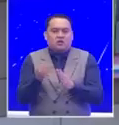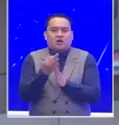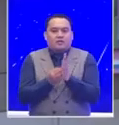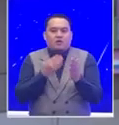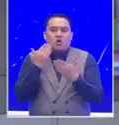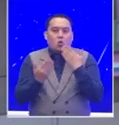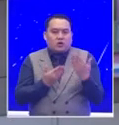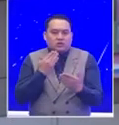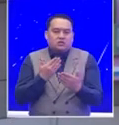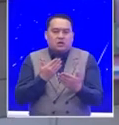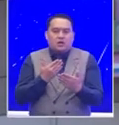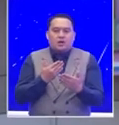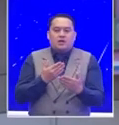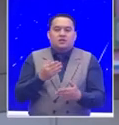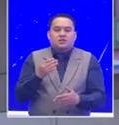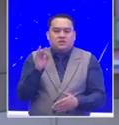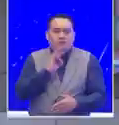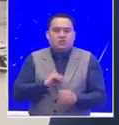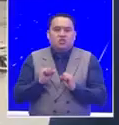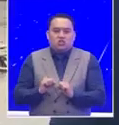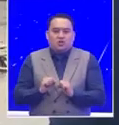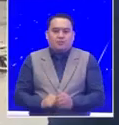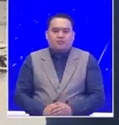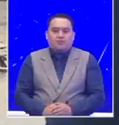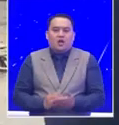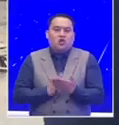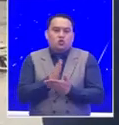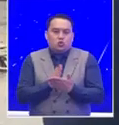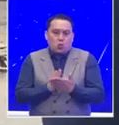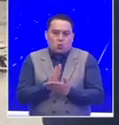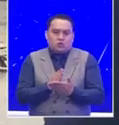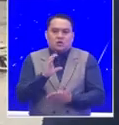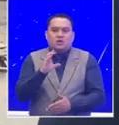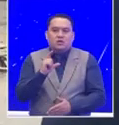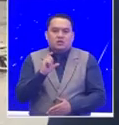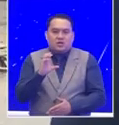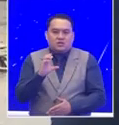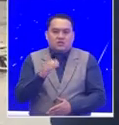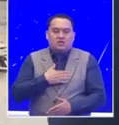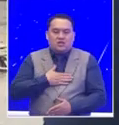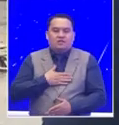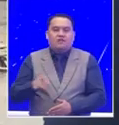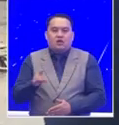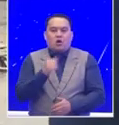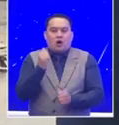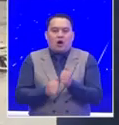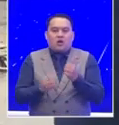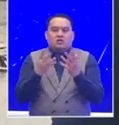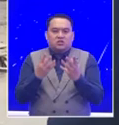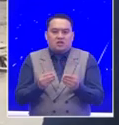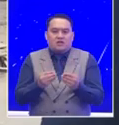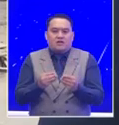анкетирования, термометрии и иметь при себе средства защиты. Службами СЭС нашего рынка каждый день, ежедневно вечером